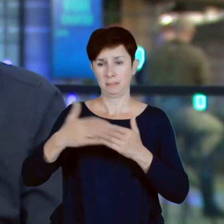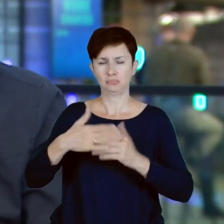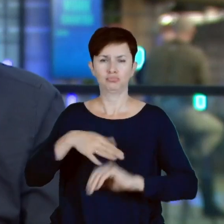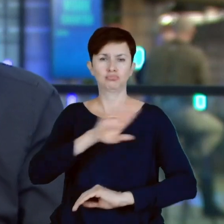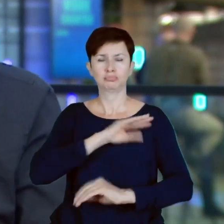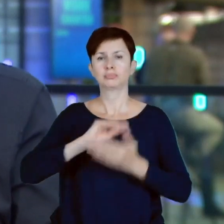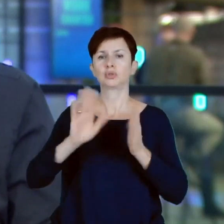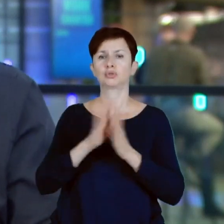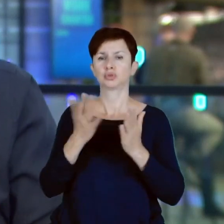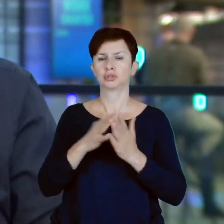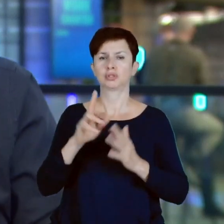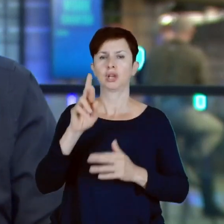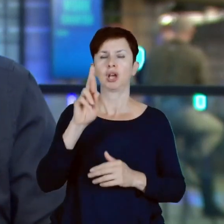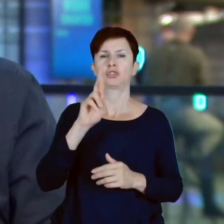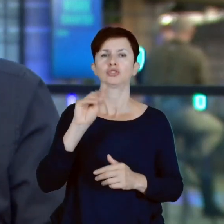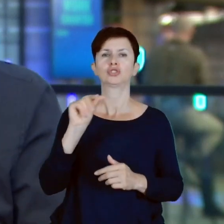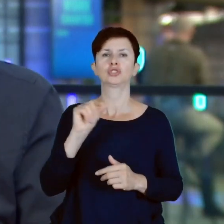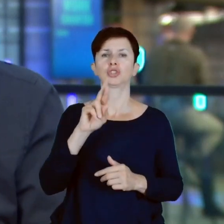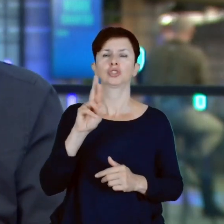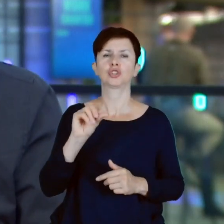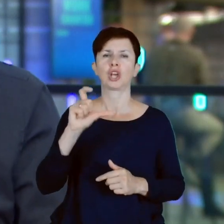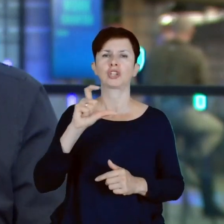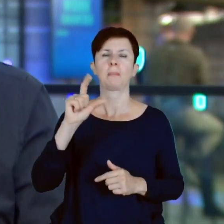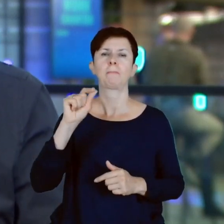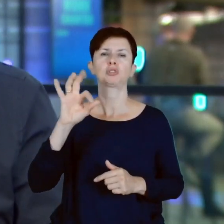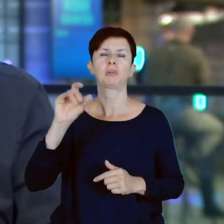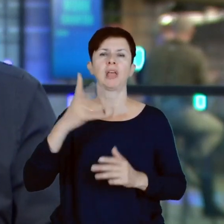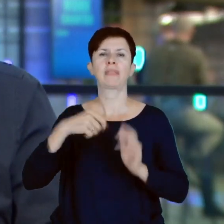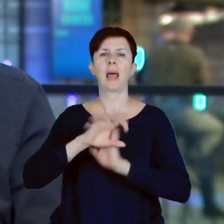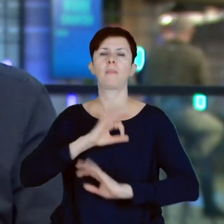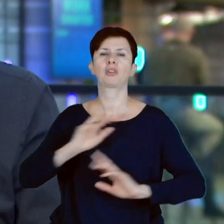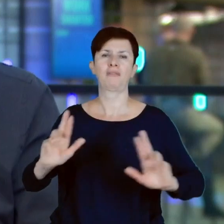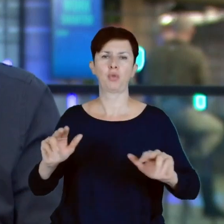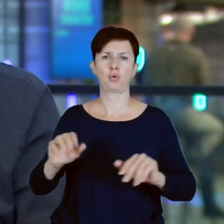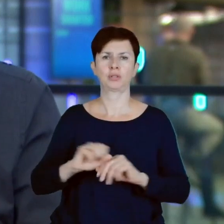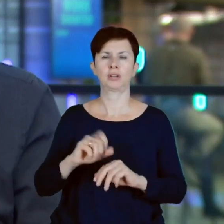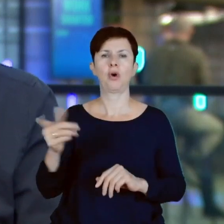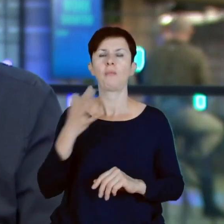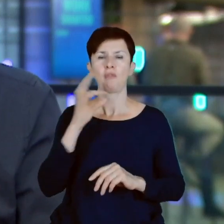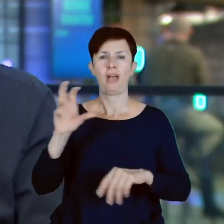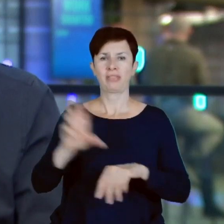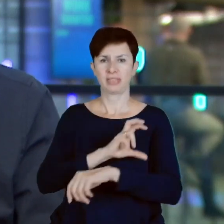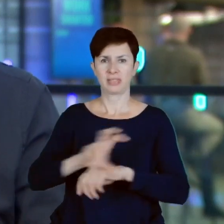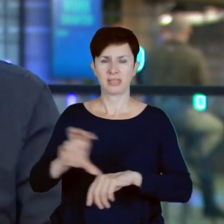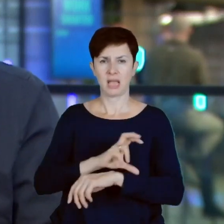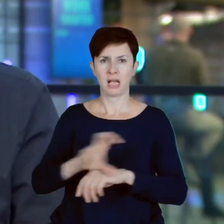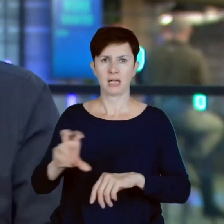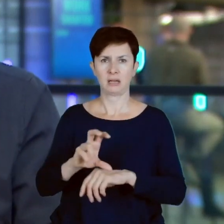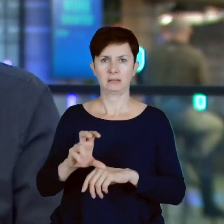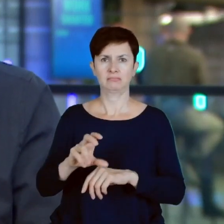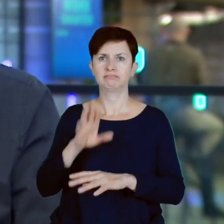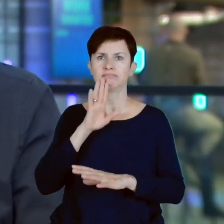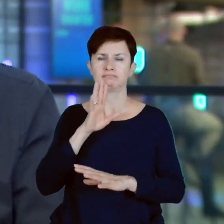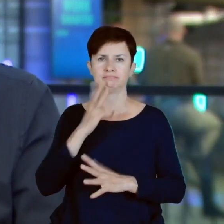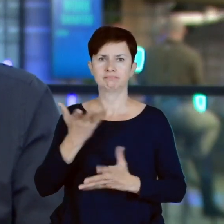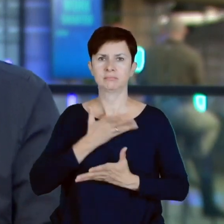nazywa Rzeczpospolita dla moich wnuków, gdzie jest takie dwie strony dosłownie o technologii. On mówi, technologie nas wpędziły w stan dzikości. Stara